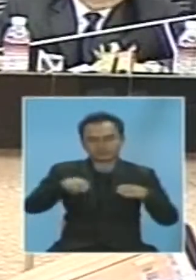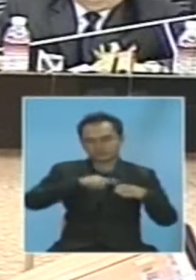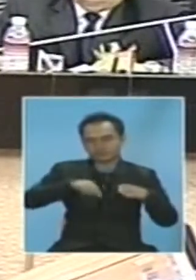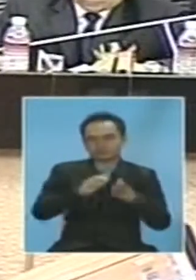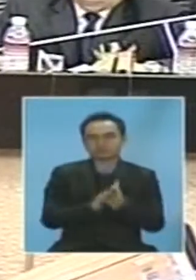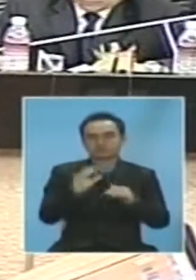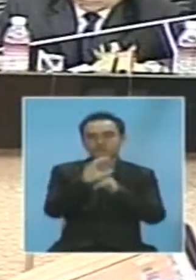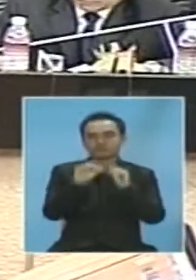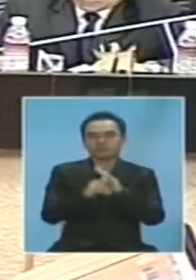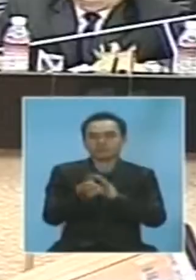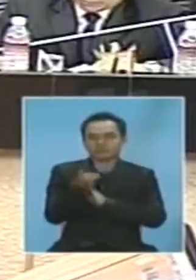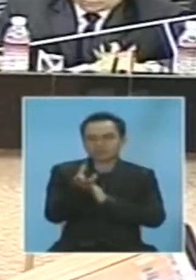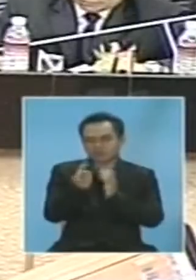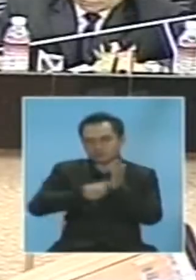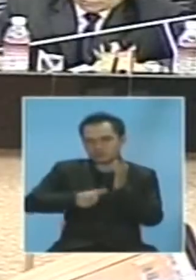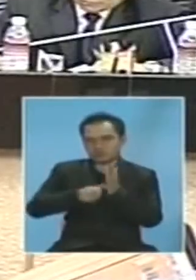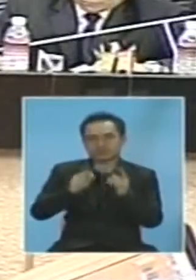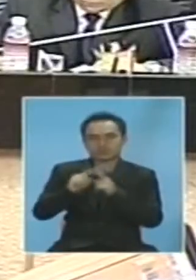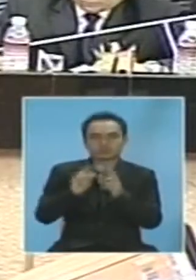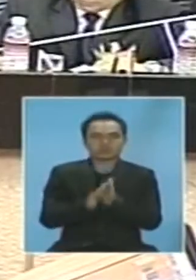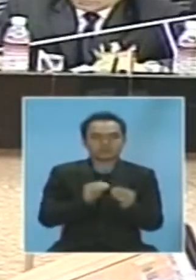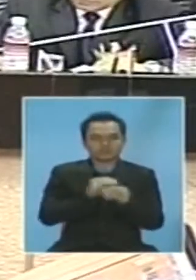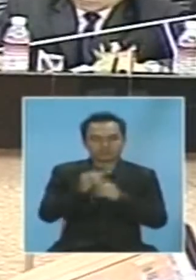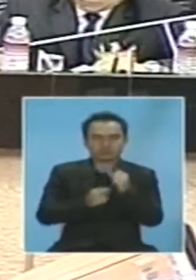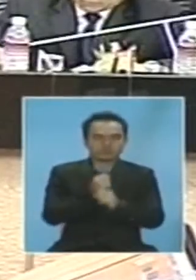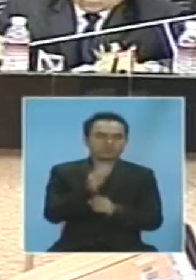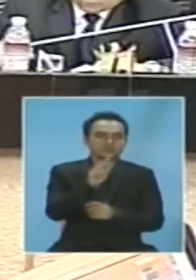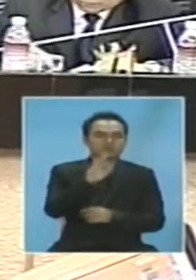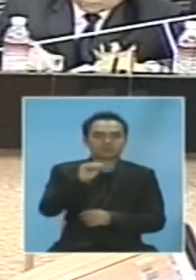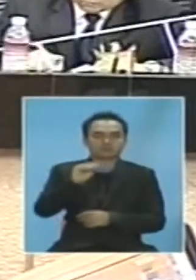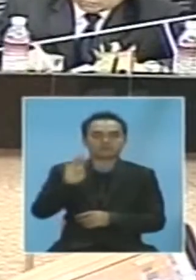โครงการรับจำนำข้าวในฤดูการผลิตปี